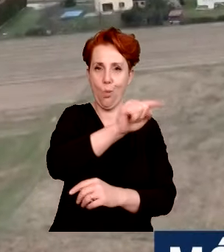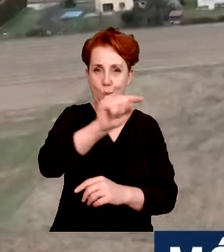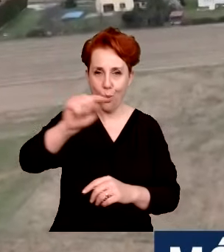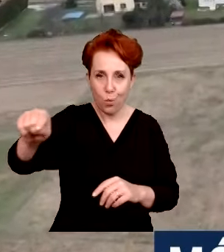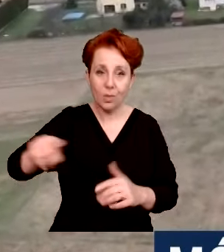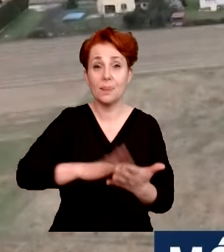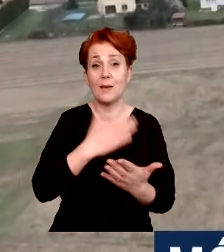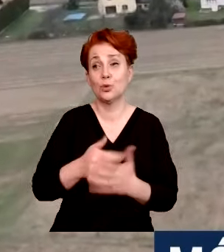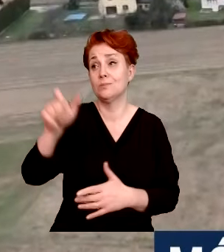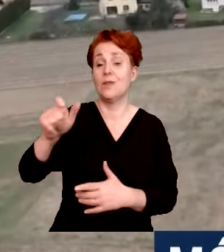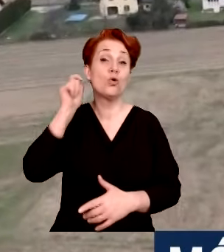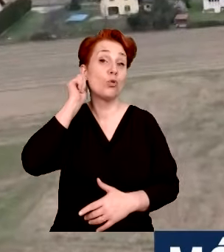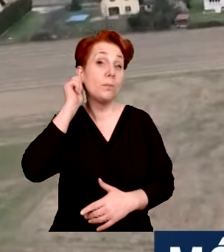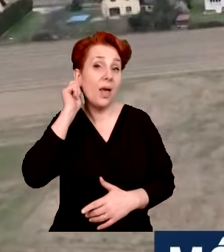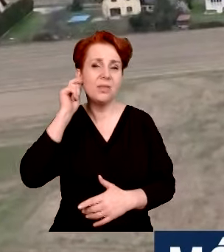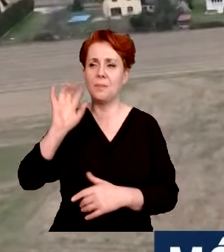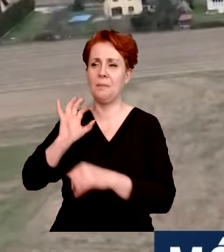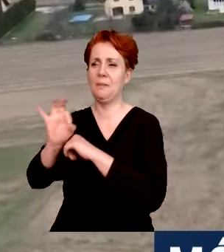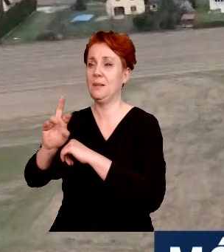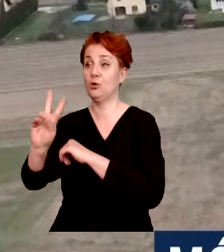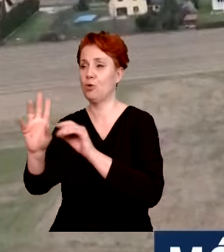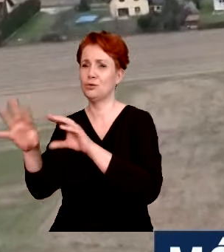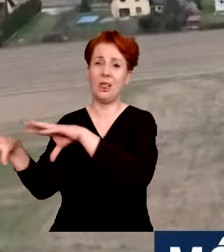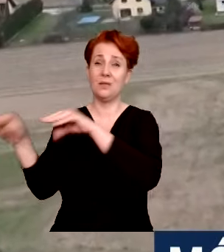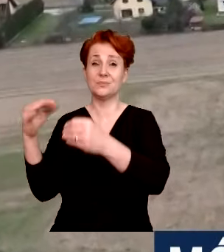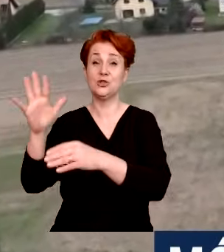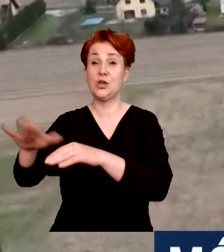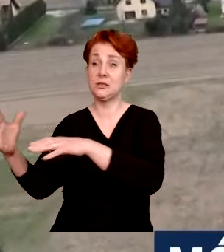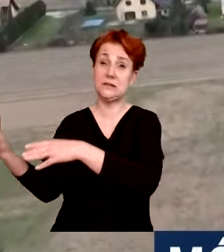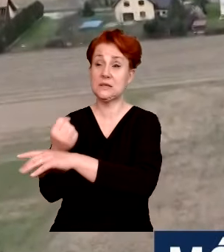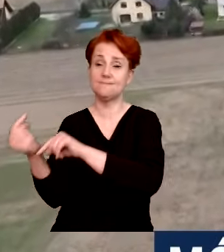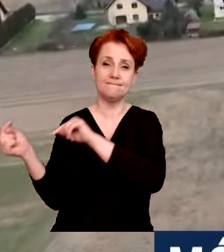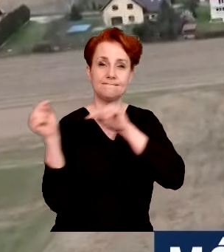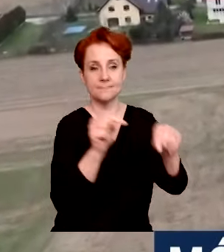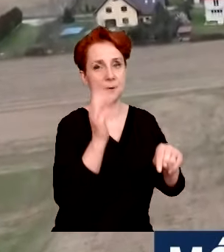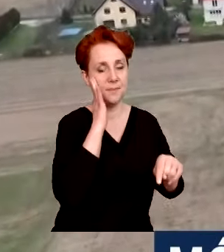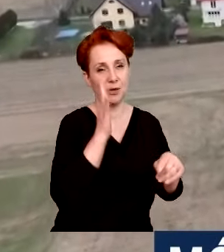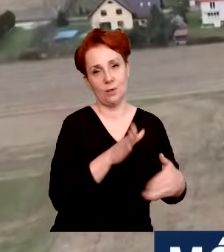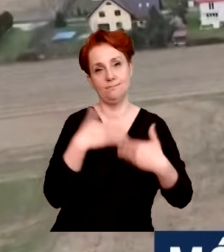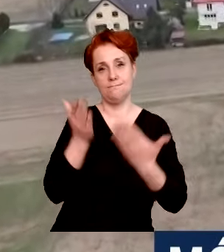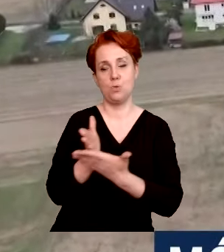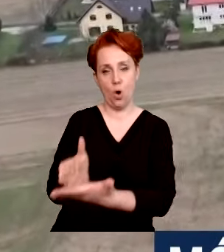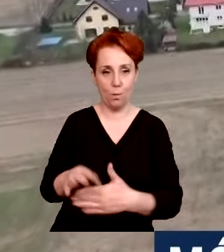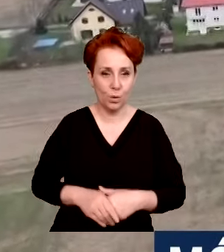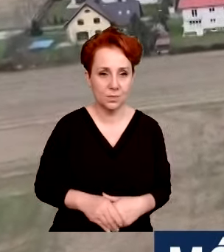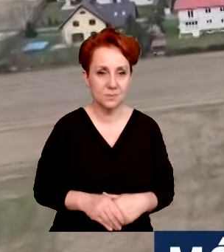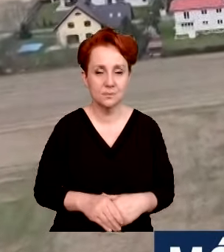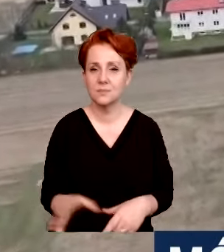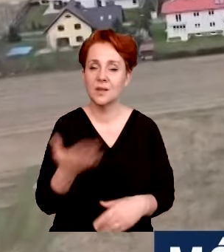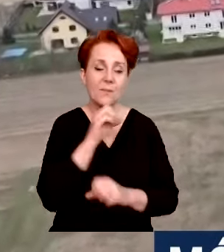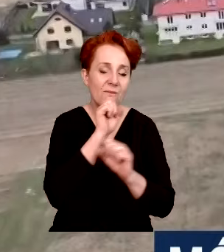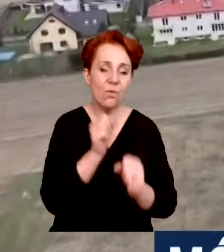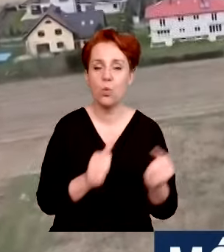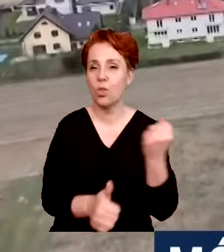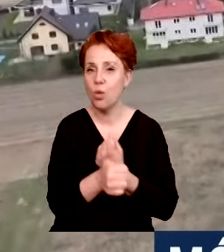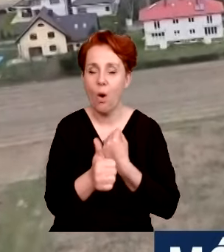przykład kobiety doświadczone przemocą mogą z dziećmi uciec, zamieszkać i otrzymać pomoc. Nie ma żadnych dowodów, że